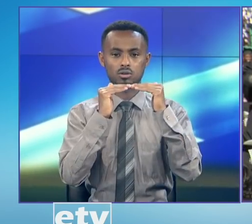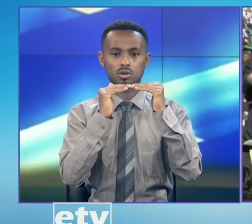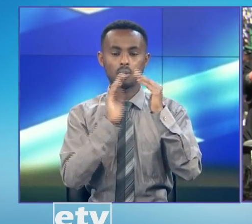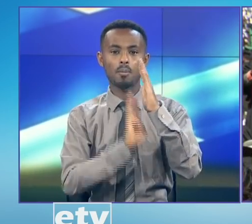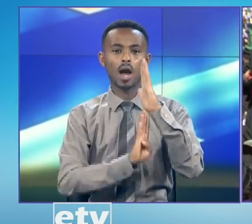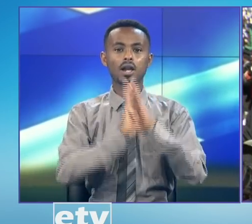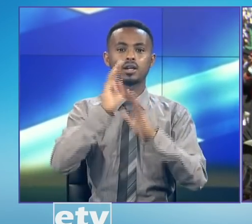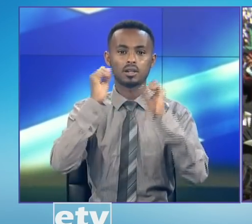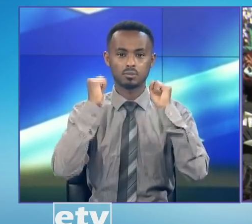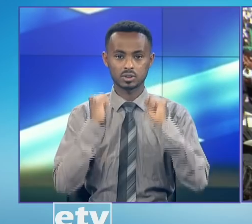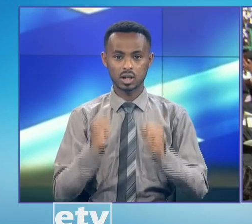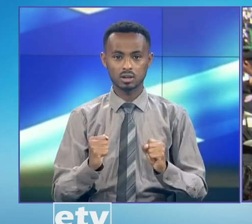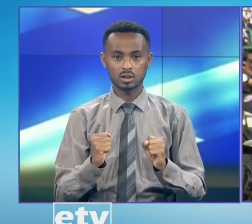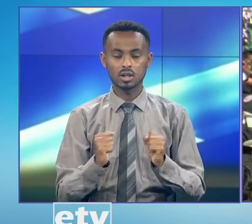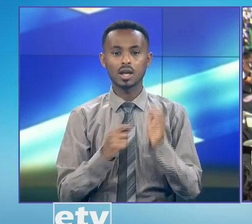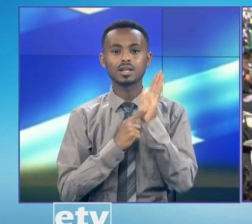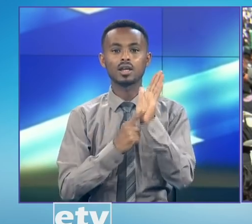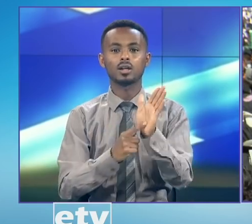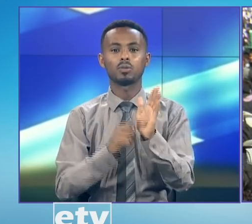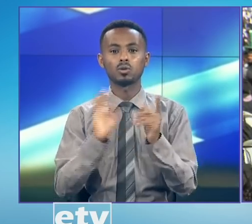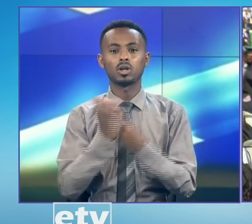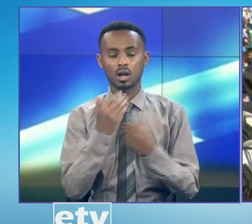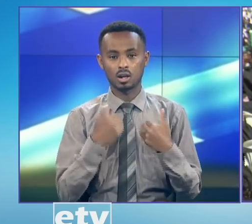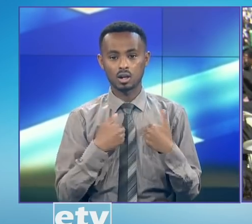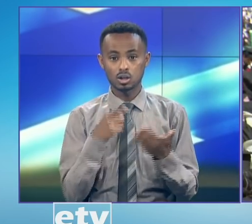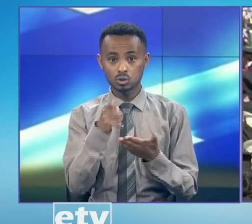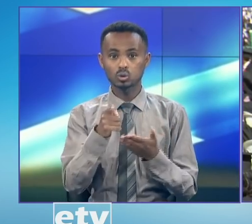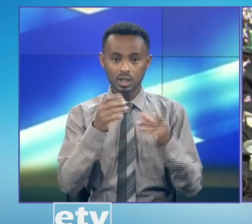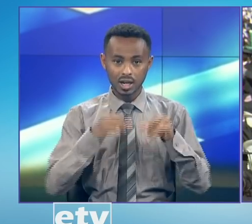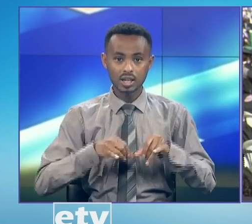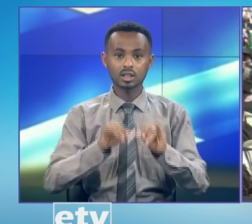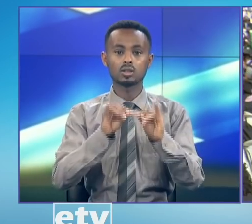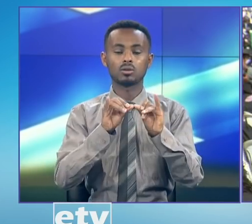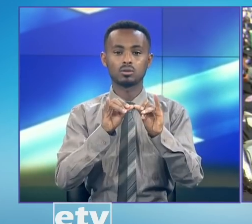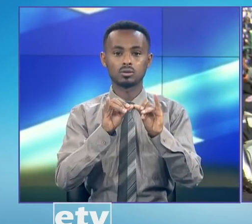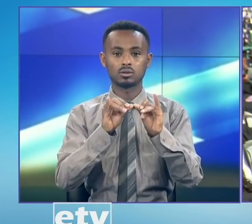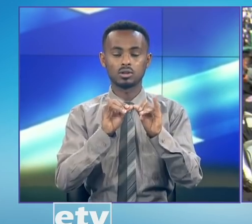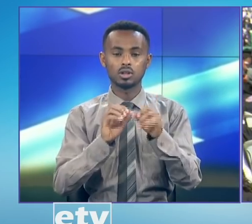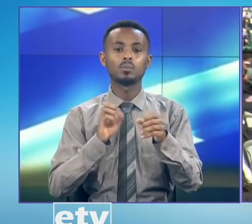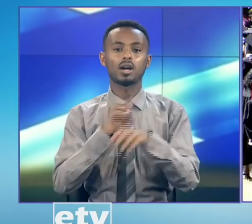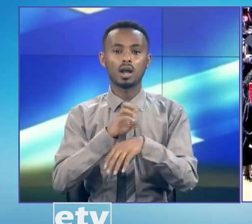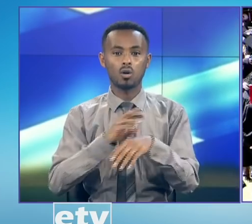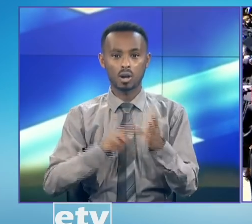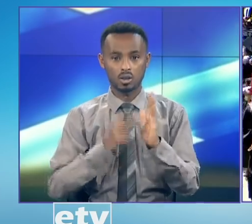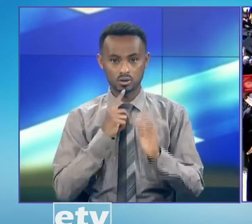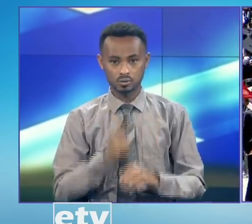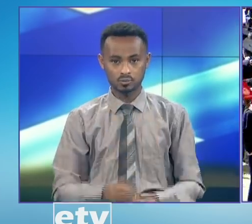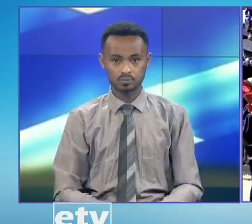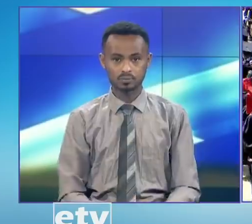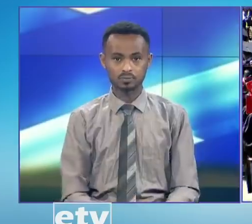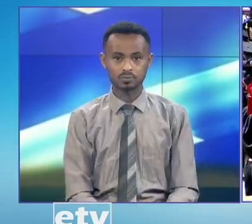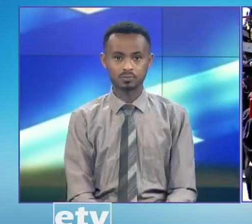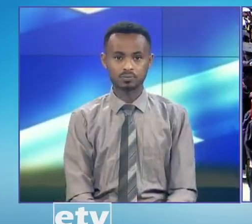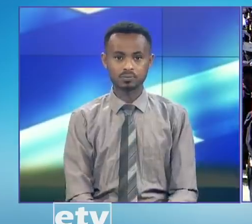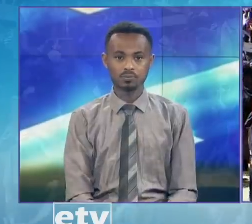ማደግ እንደሚቻል ያሳየንበት ሁኔታ አለ። እሱን እንዲያስቀጥሉ እመክራለሁ ማለት ነው።